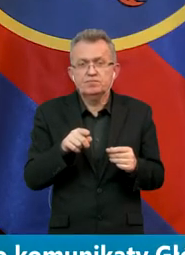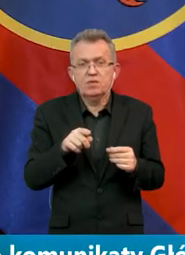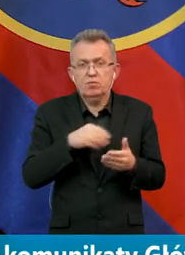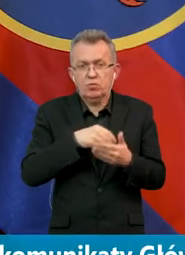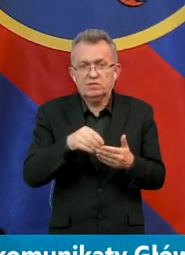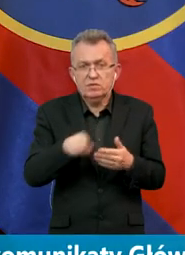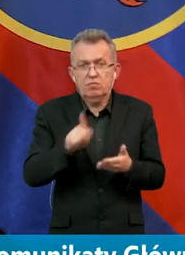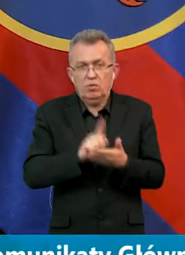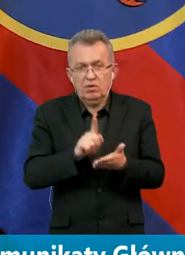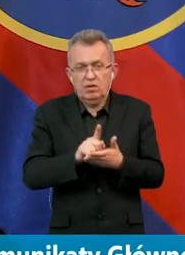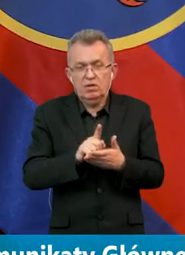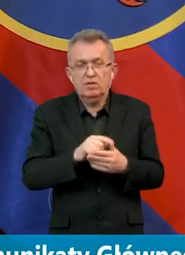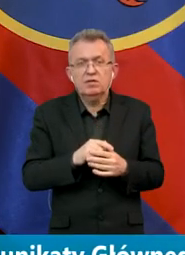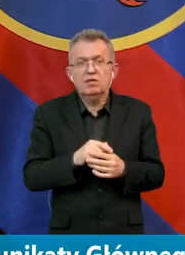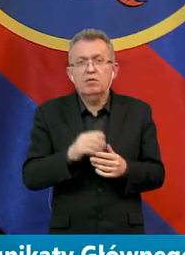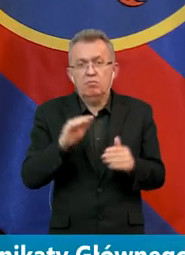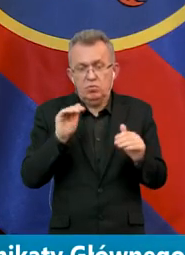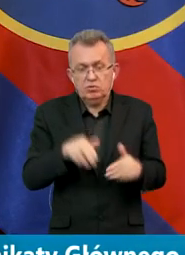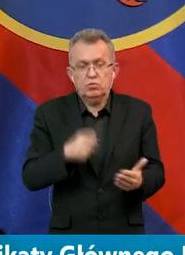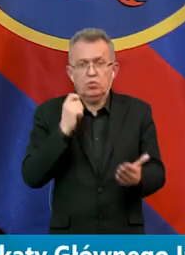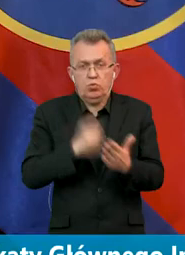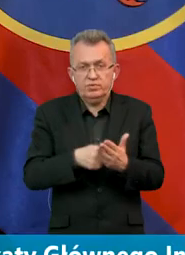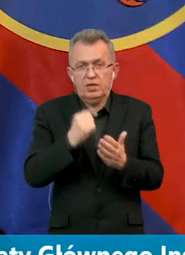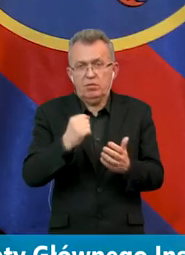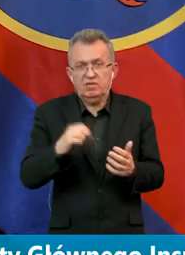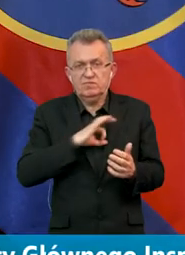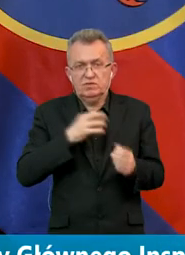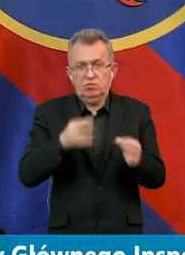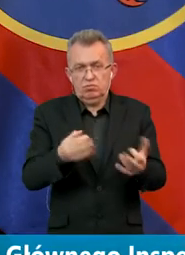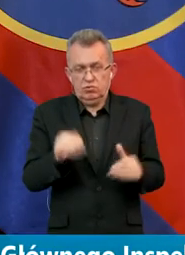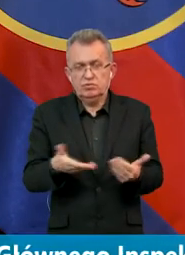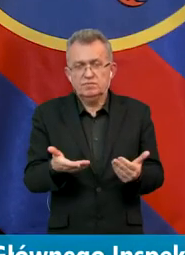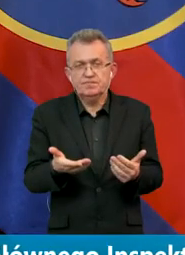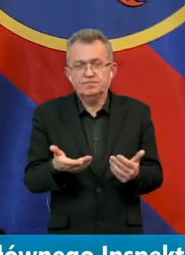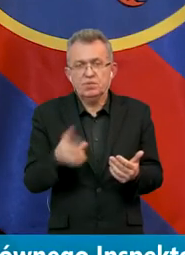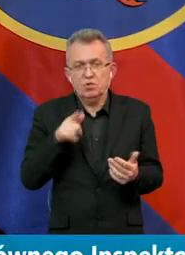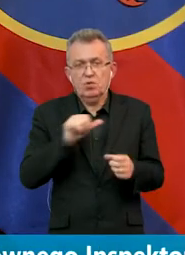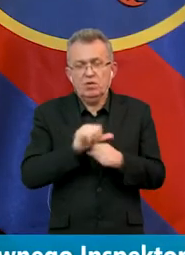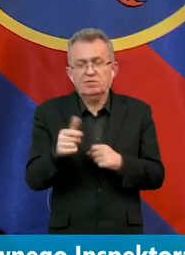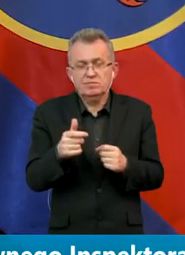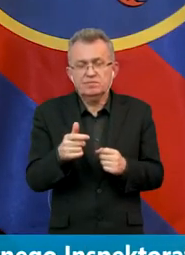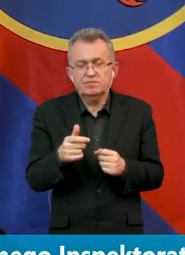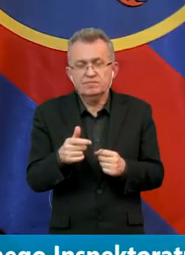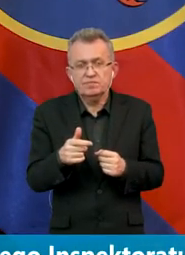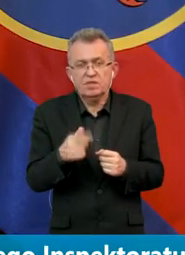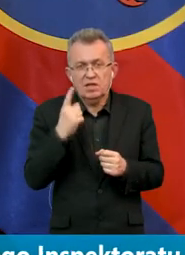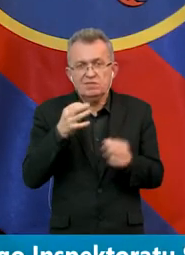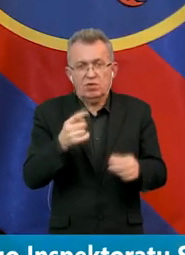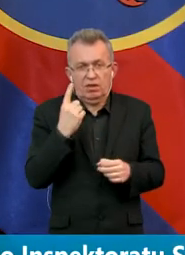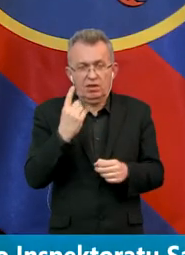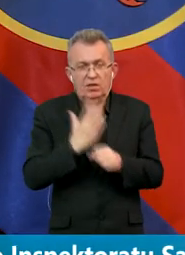płaci tutaj podatki, może wykupić abonament na swój samochód. I to jest oczywiście na jeden